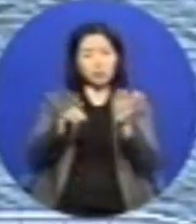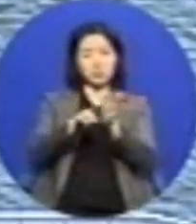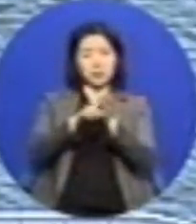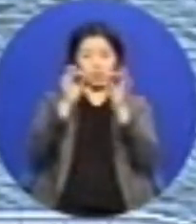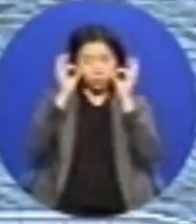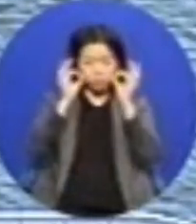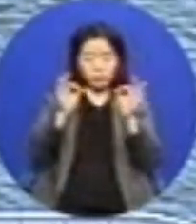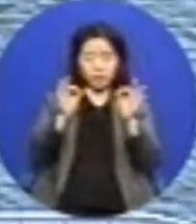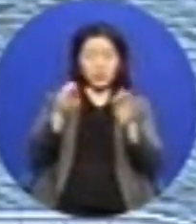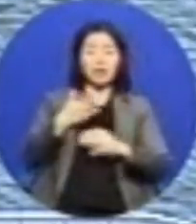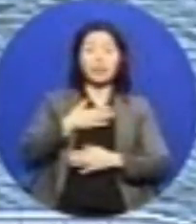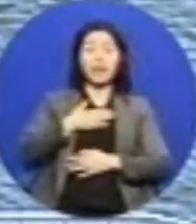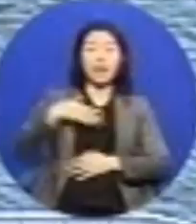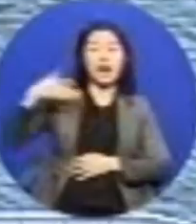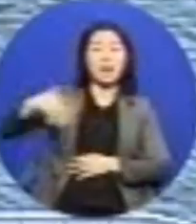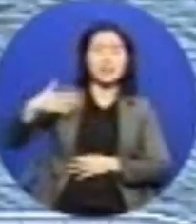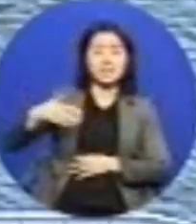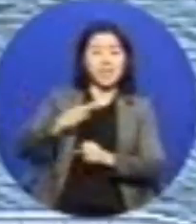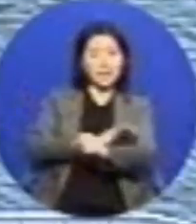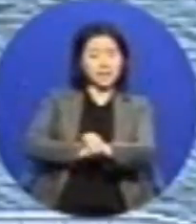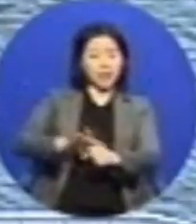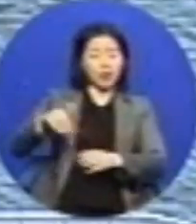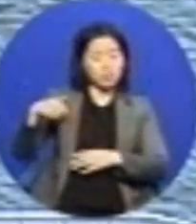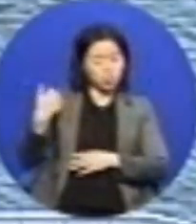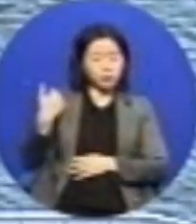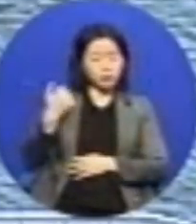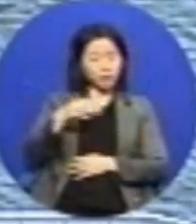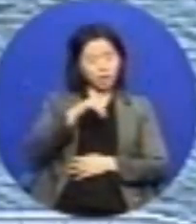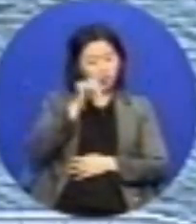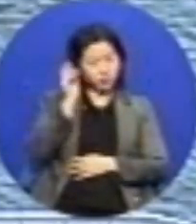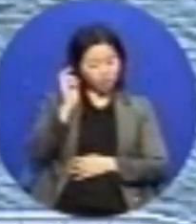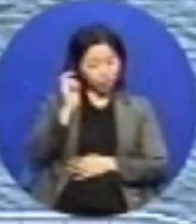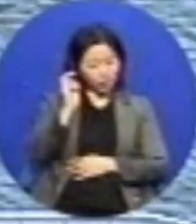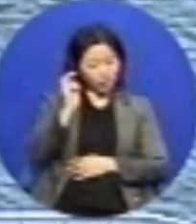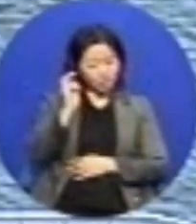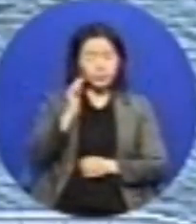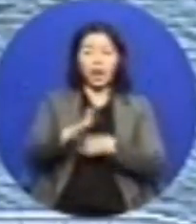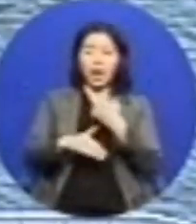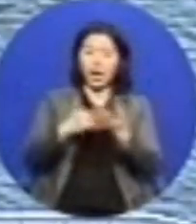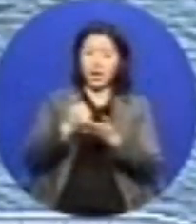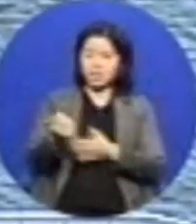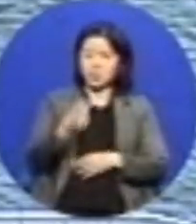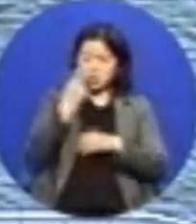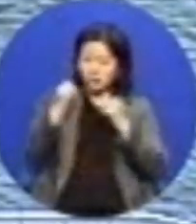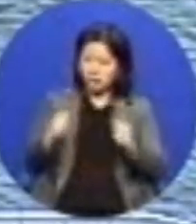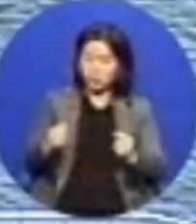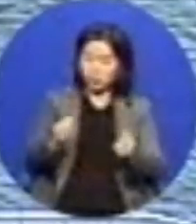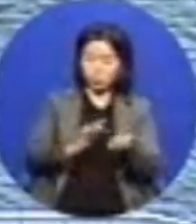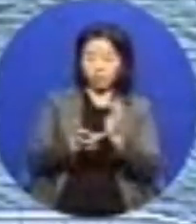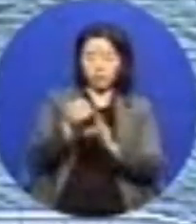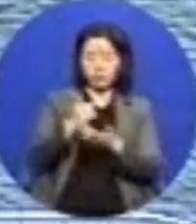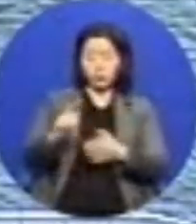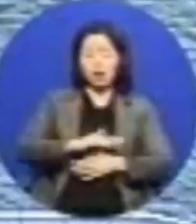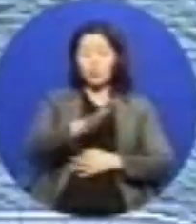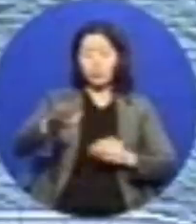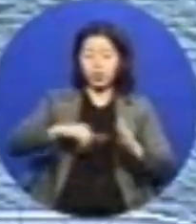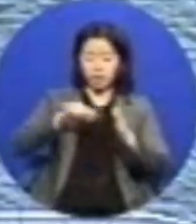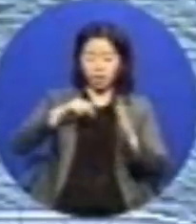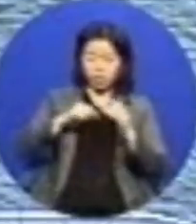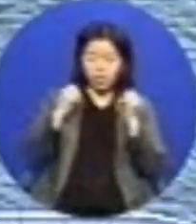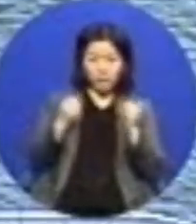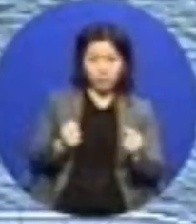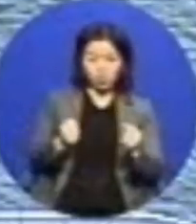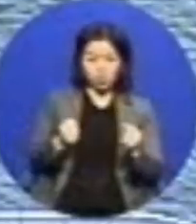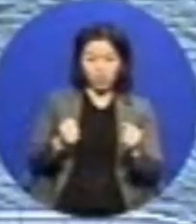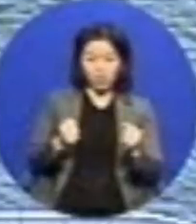내가 아직 잘 몰라서 그렇지 하나님은 살아계시고 예수님은 우리 가운데 계시 구나